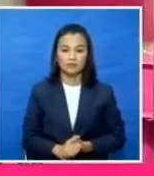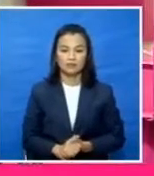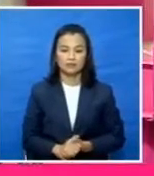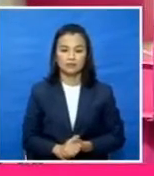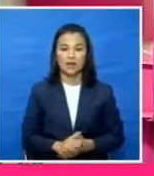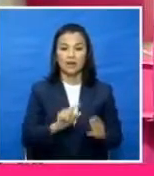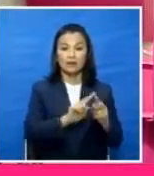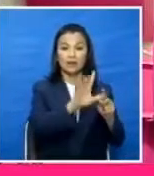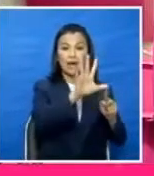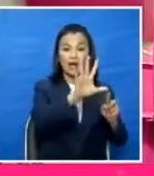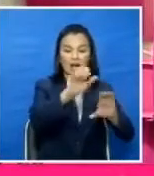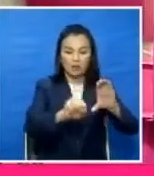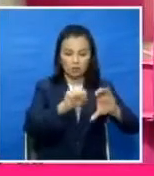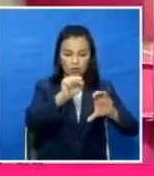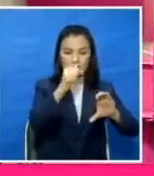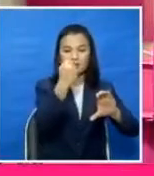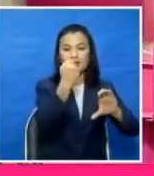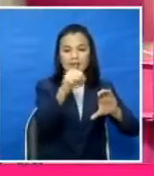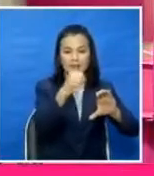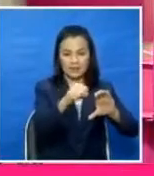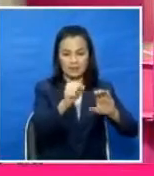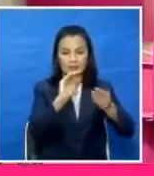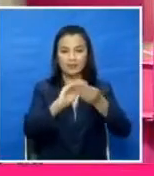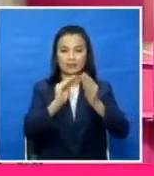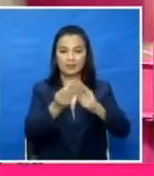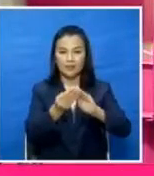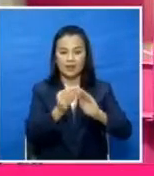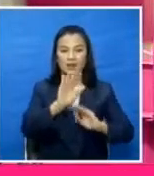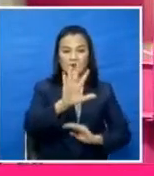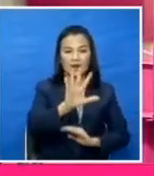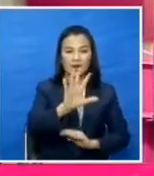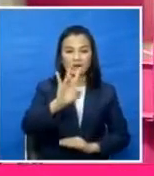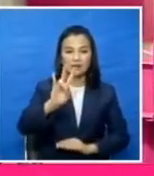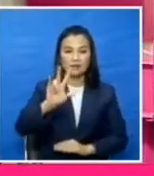อันดับที่5หมุนครั้งที่10เลขที่ออก